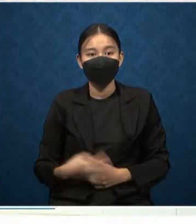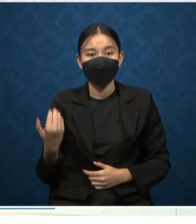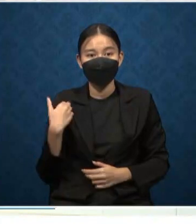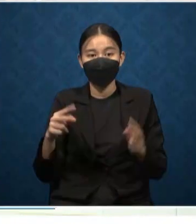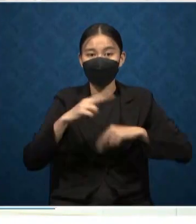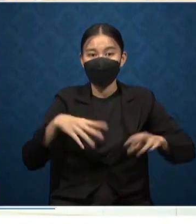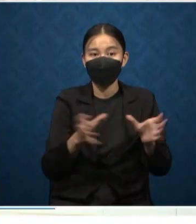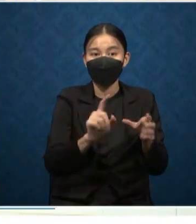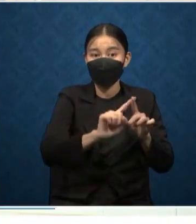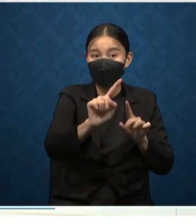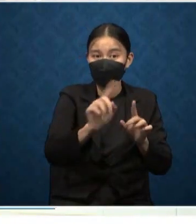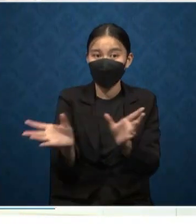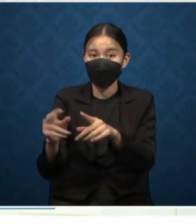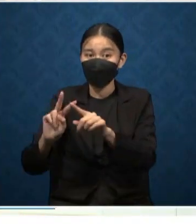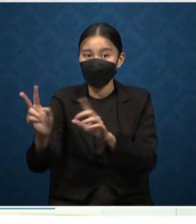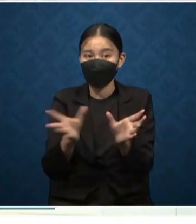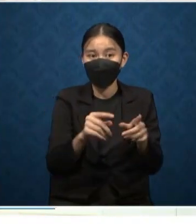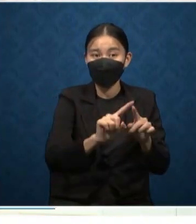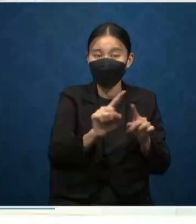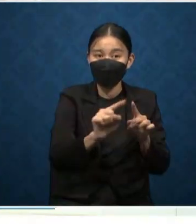ักท 1 คือ เคứisons